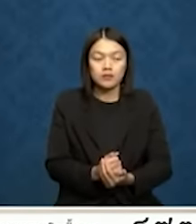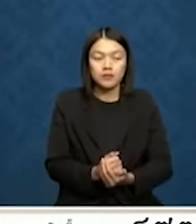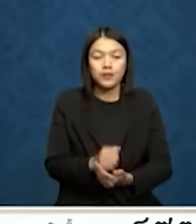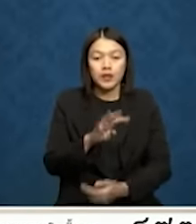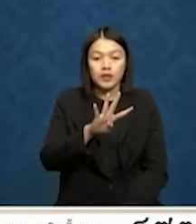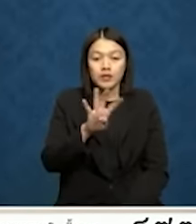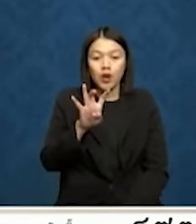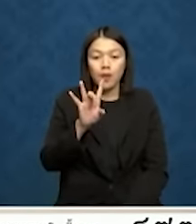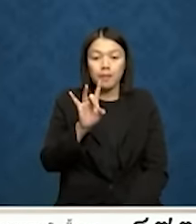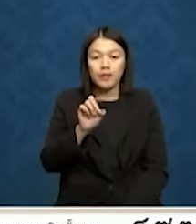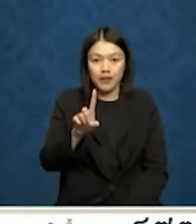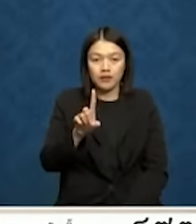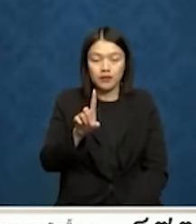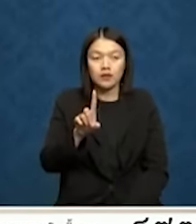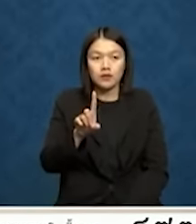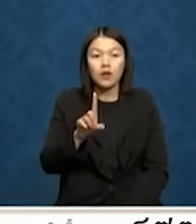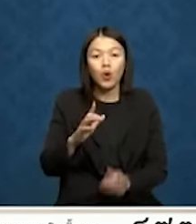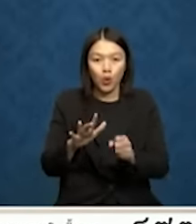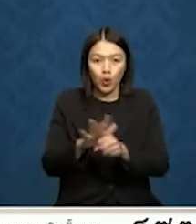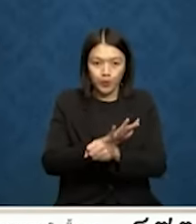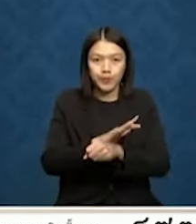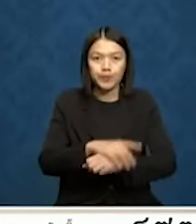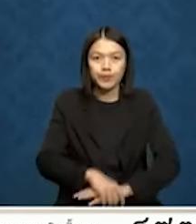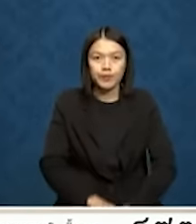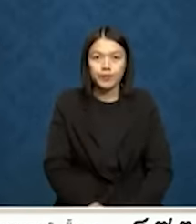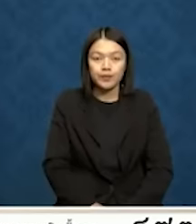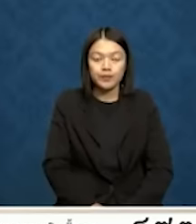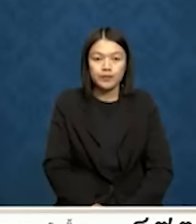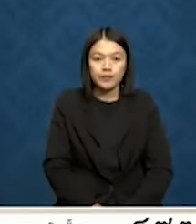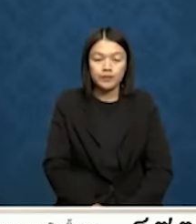481นะครับถือว่าครบองค์ประชุมครับ